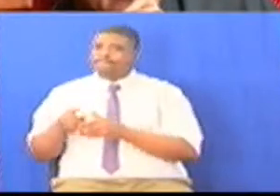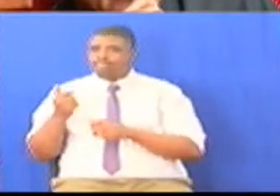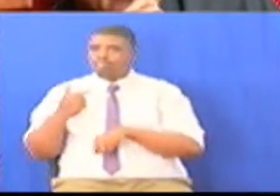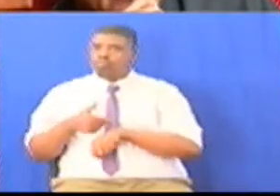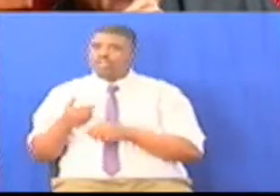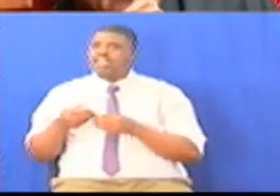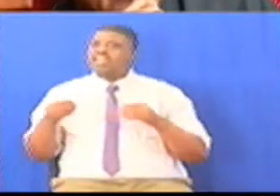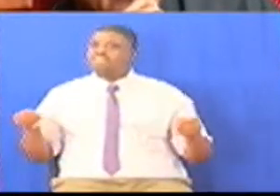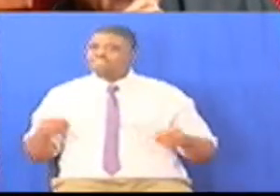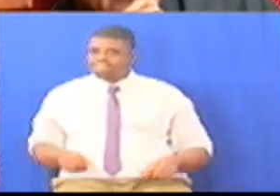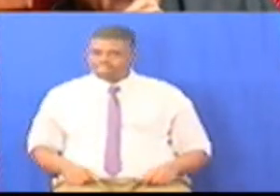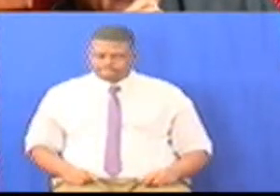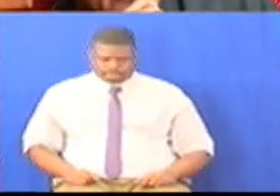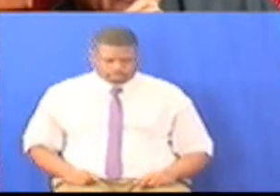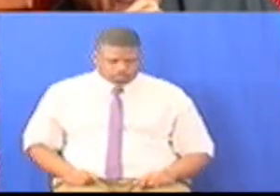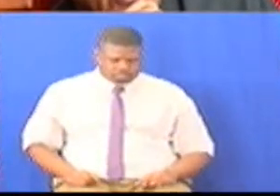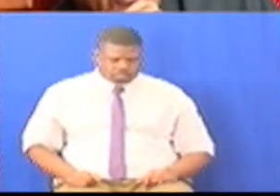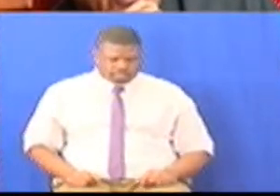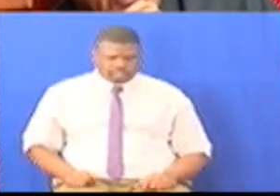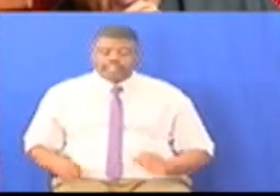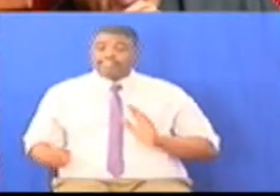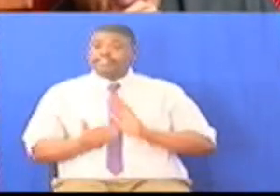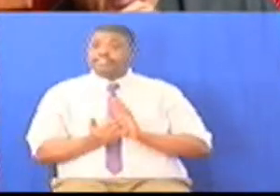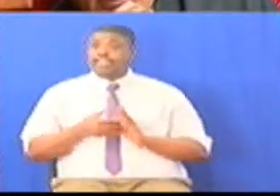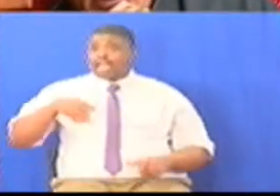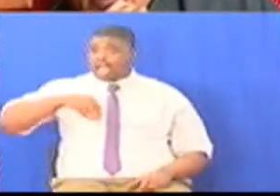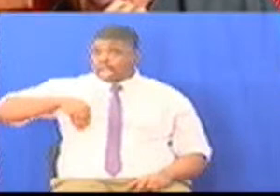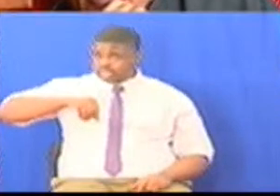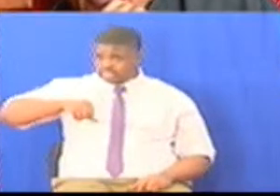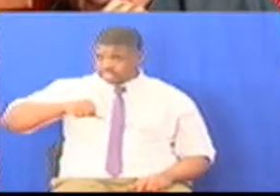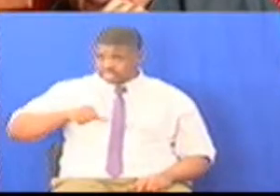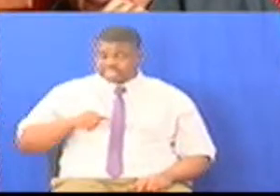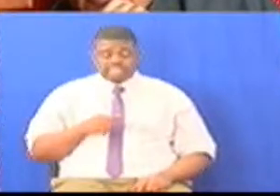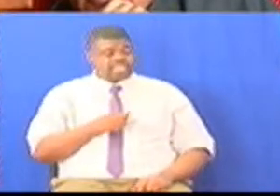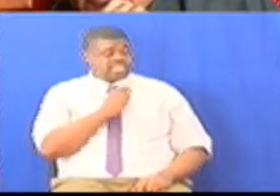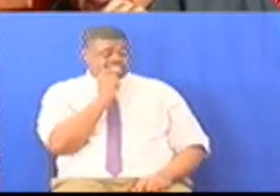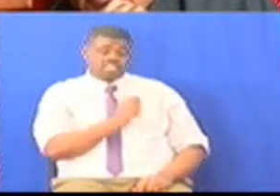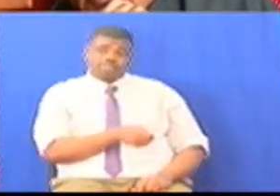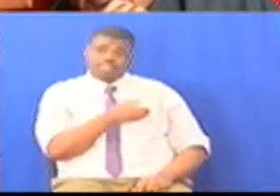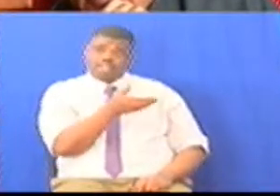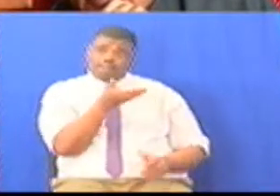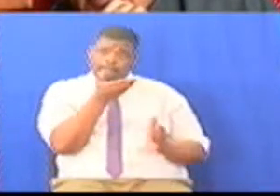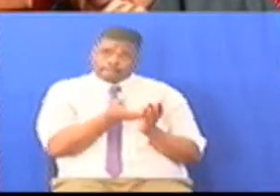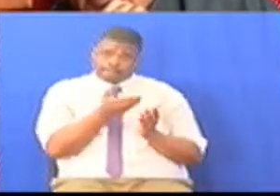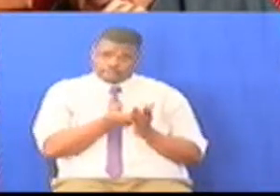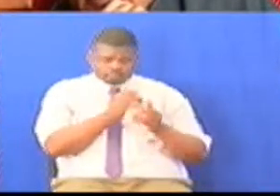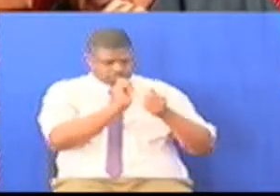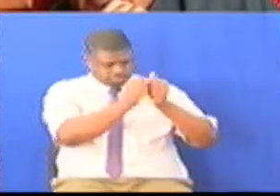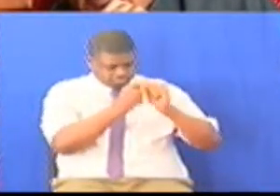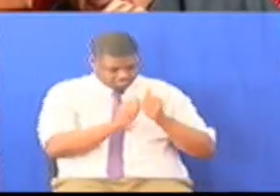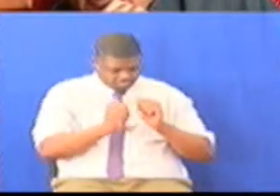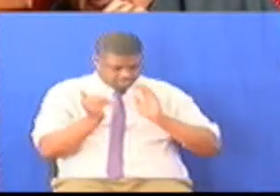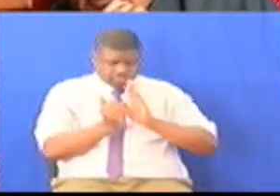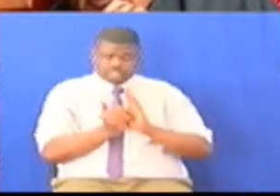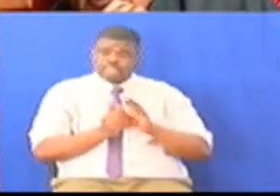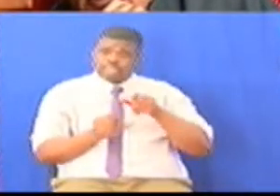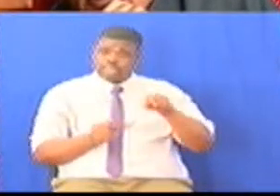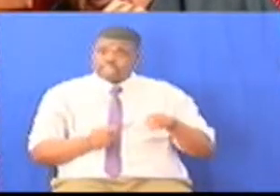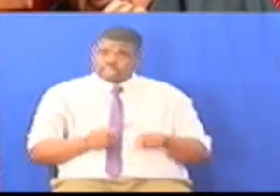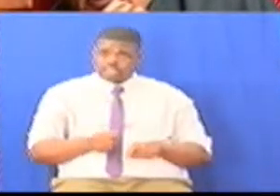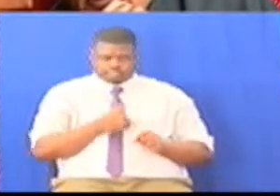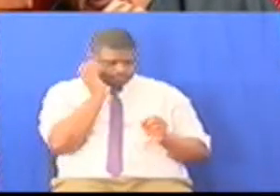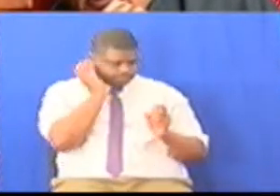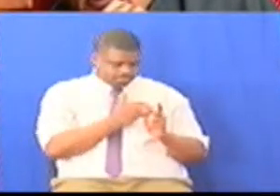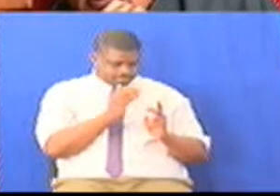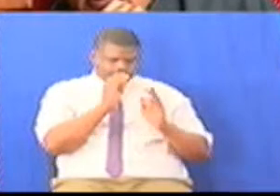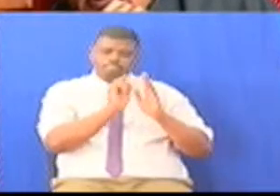mrefu. Kuhusiana na sheria ya ardhi sura 113, Mheshimiwa Spika, mapendekezo ya marekebisho katika sheria hii yanakusudia